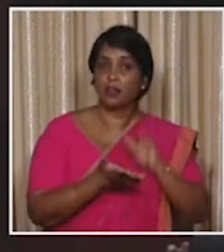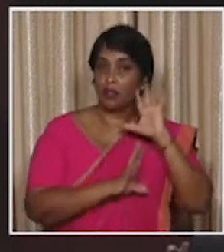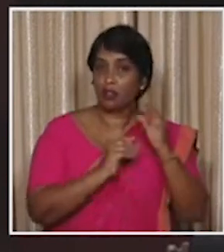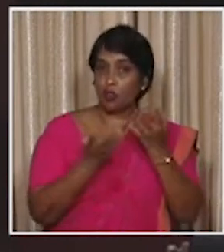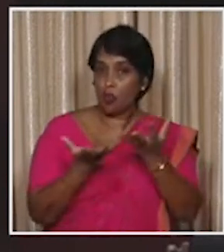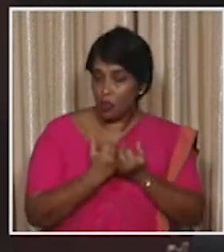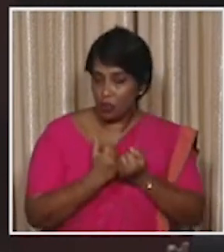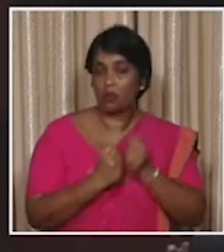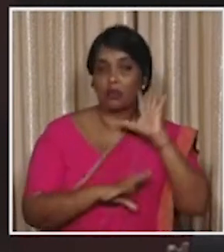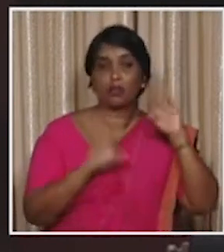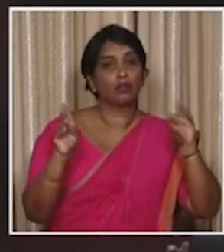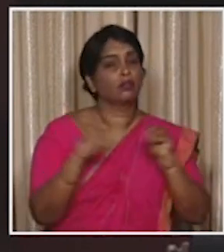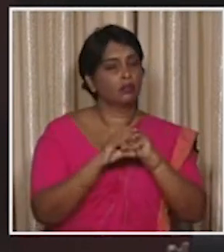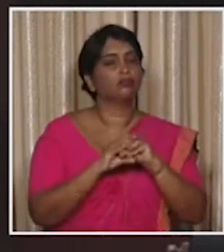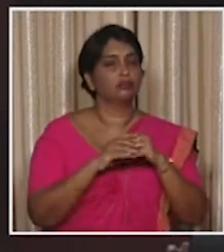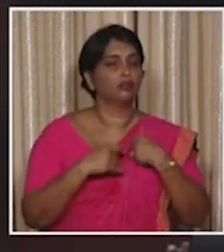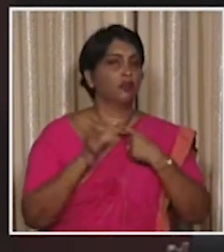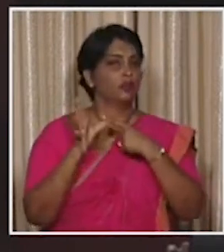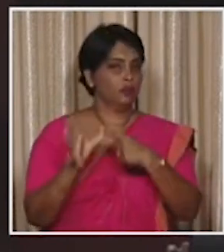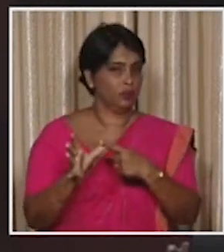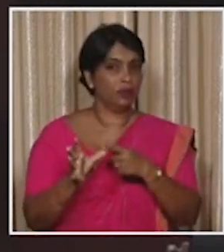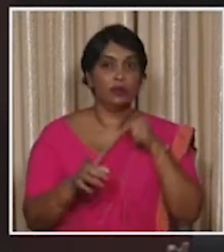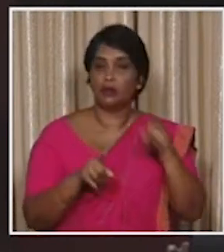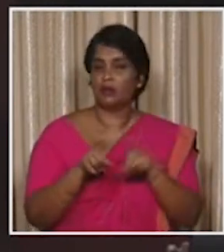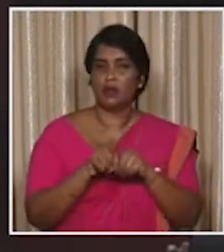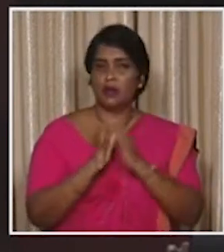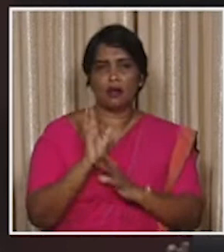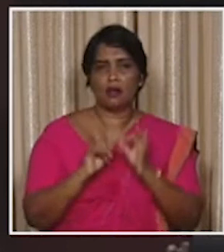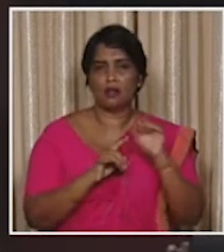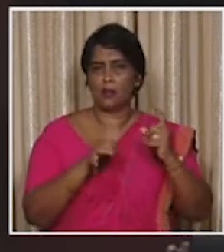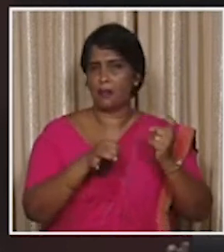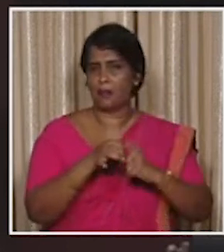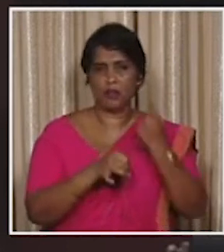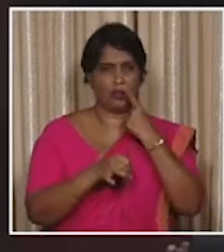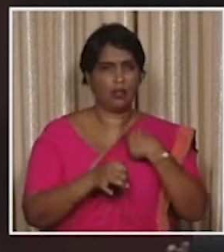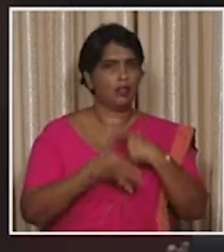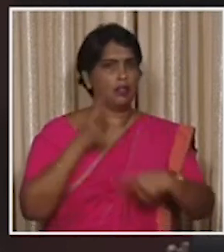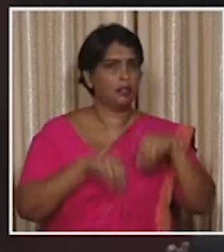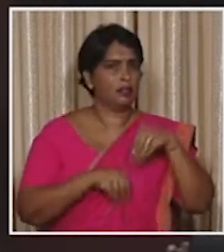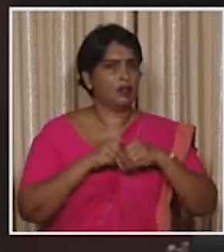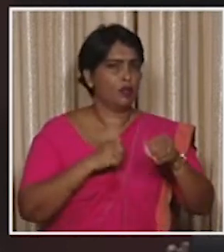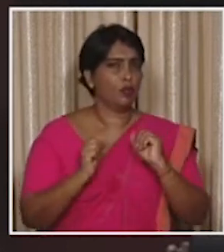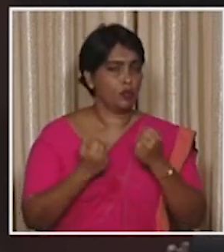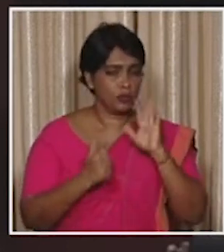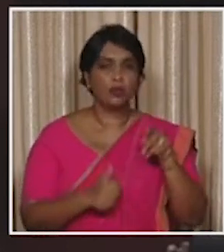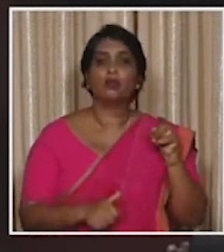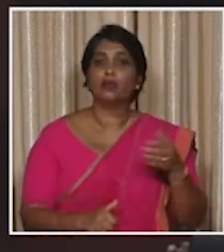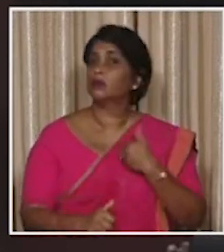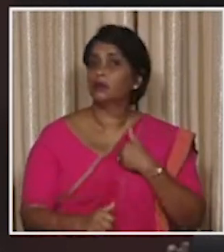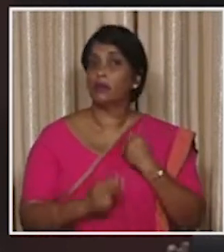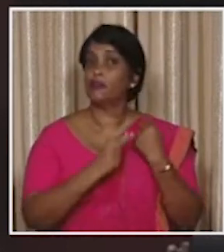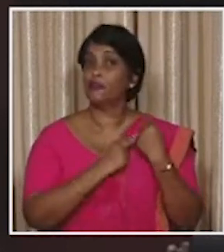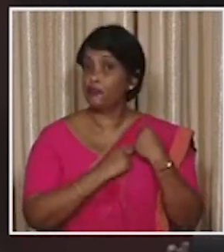අවශ්‍ය නම් ඒ තොරතුරුත් අරගෙන තමයි අපි පිළිතුරු ලබා දෙන්නේ. ඒ හින්දා මන්ත්‍රීතුමා ප්‍රශ්නයක් අහලා දේශපාලනය කරන්න උත්සාහ කරාට අපිට